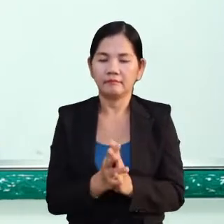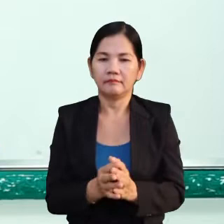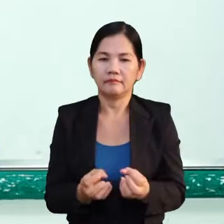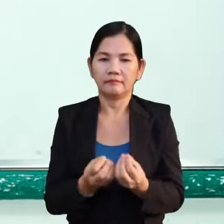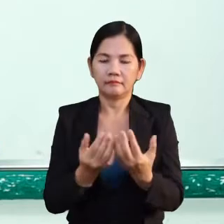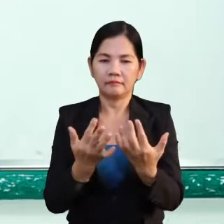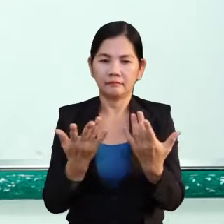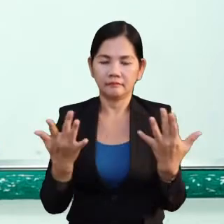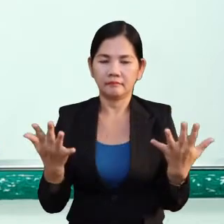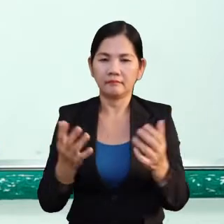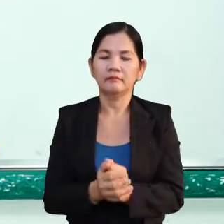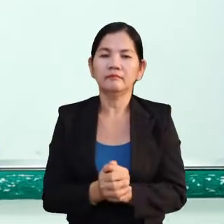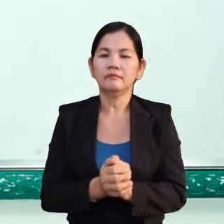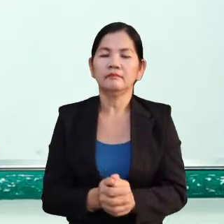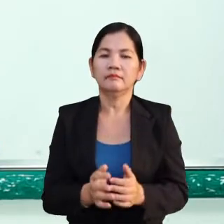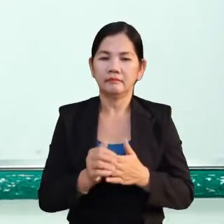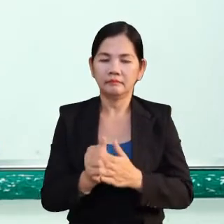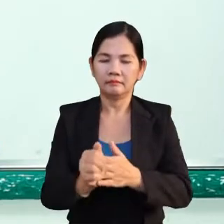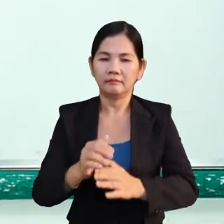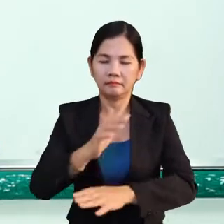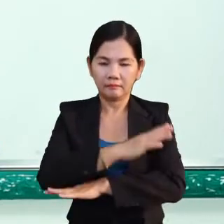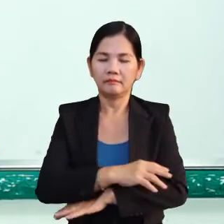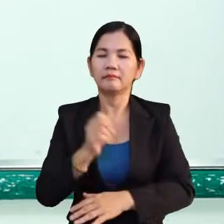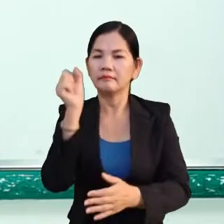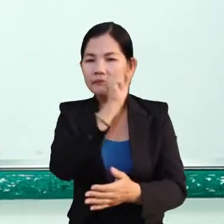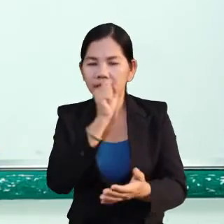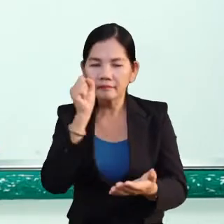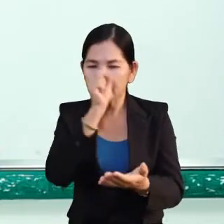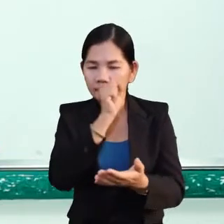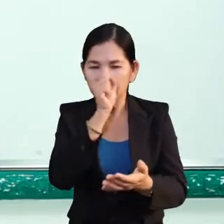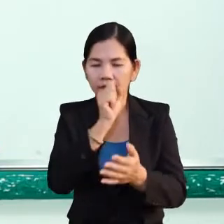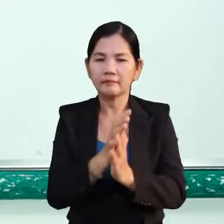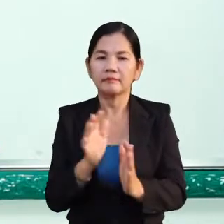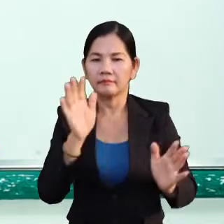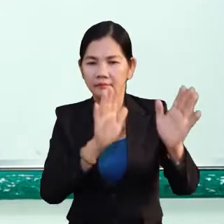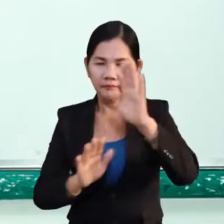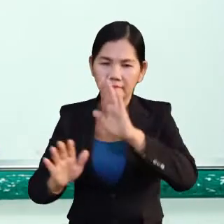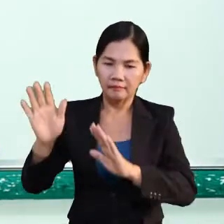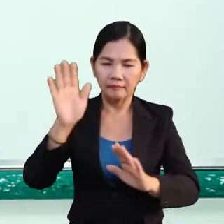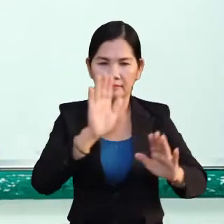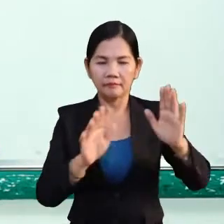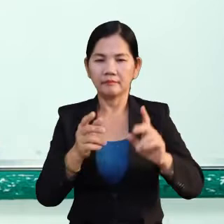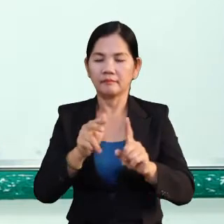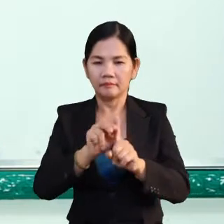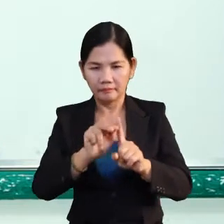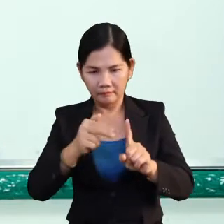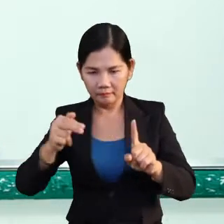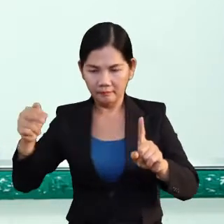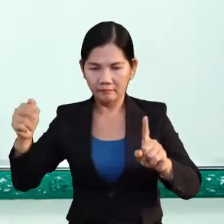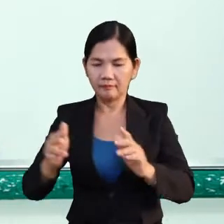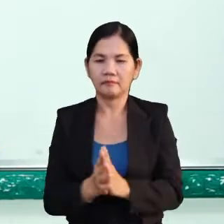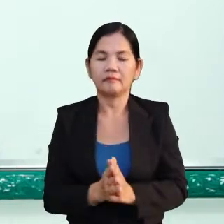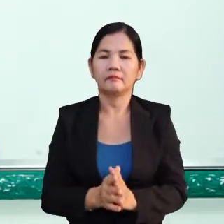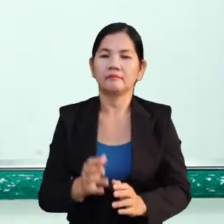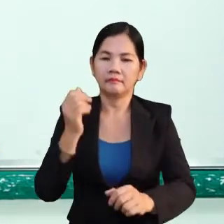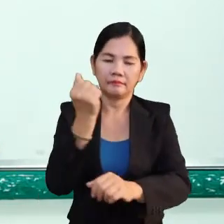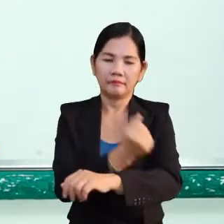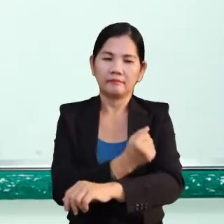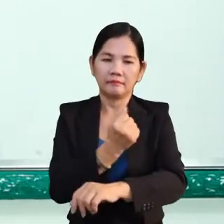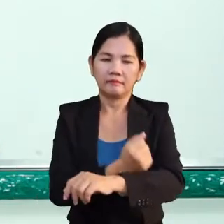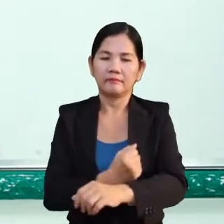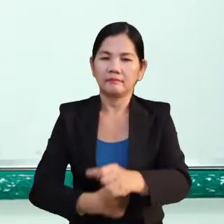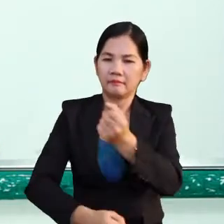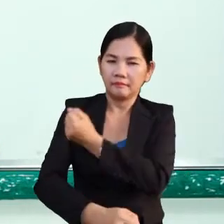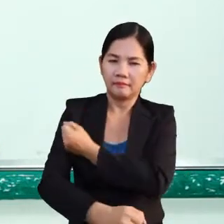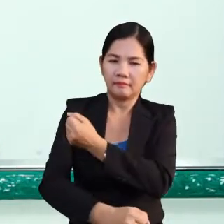នហើយអញ្ចឹងអ្នកគ្រូនាំកូនសម្រាកដោយច្រៀងចម្រៀងនឹងធ្វើកាយវិការទៅតាមបទចម្រៀងដើម្បីឲ្យកូនបាត់ចុកចង្កេះ